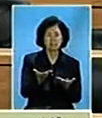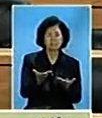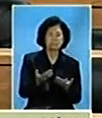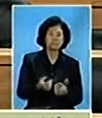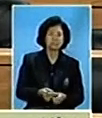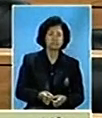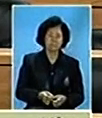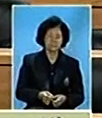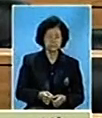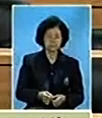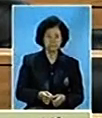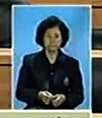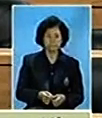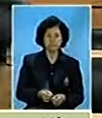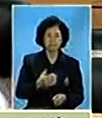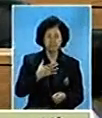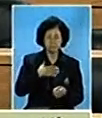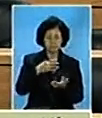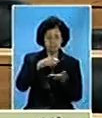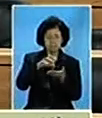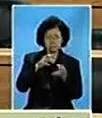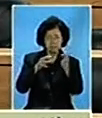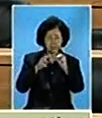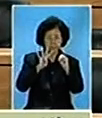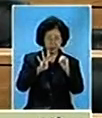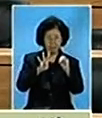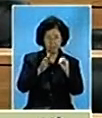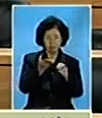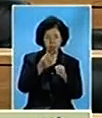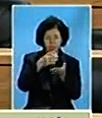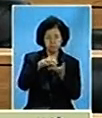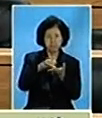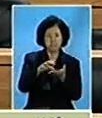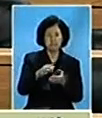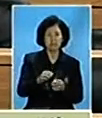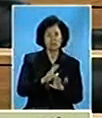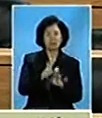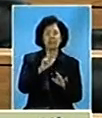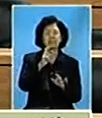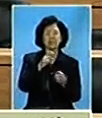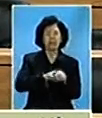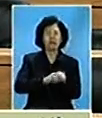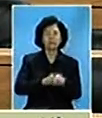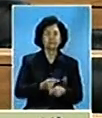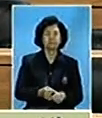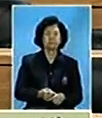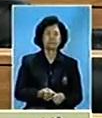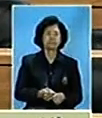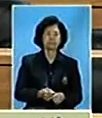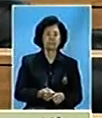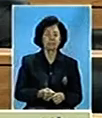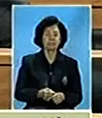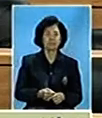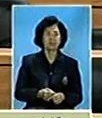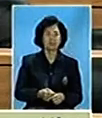ครับเมื่อผมพูดมาตรา4แล้วขออนุญาตพูดเลยนะครับเพราะเดี๋ยวจะได้ไม่ต้องเสียเวลาท่านประธานนะฮะว่า